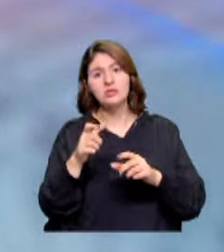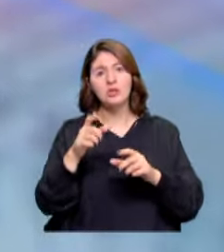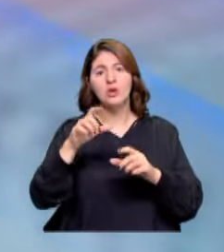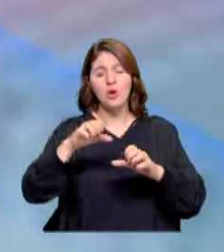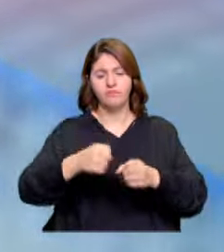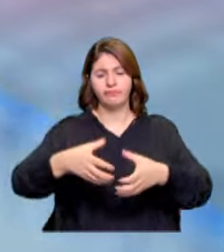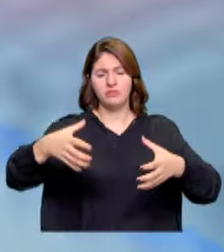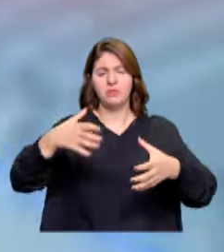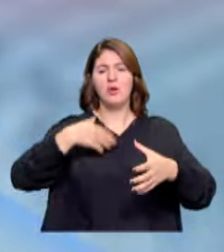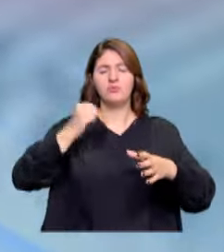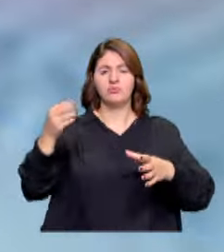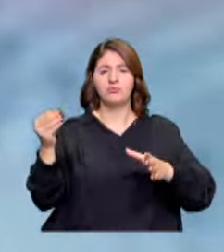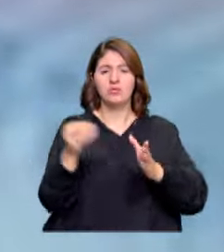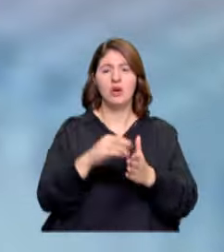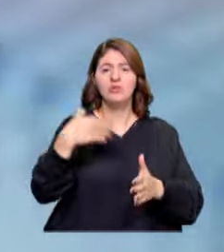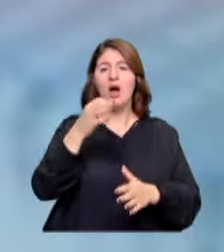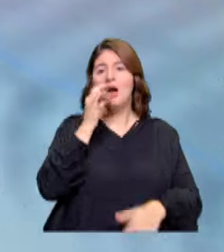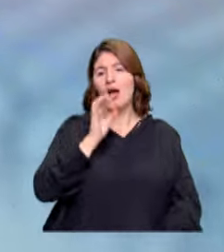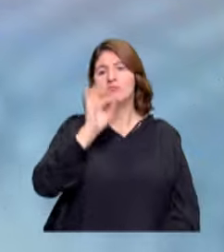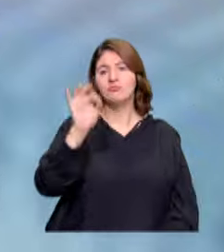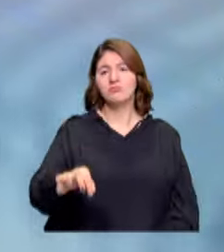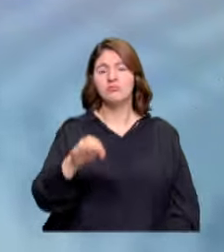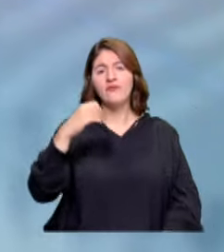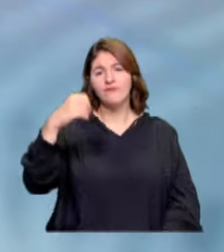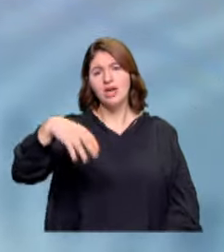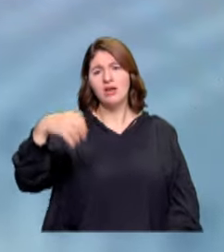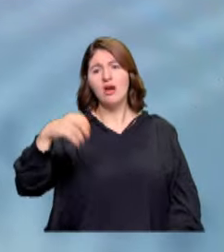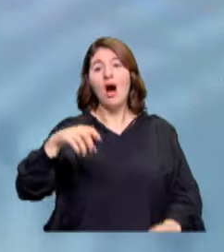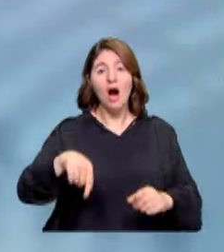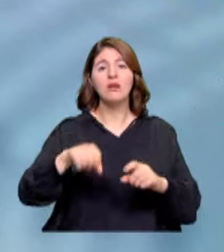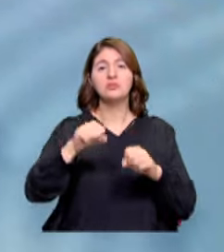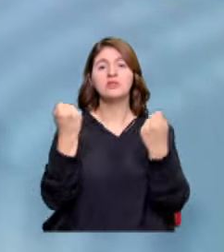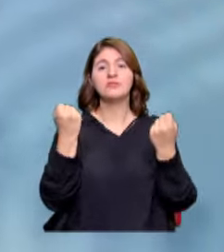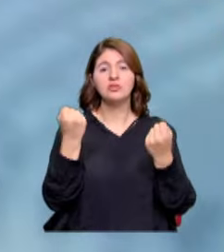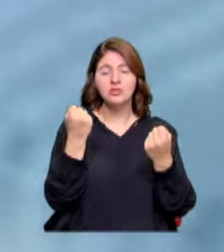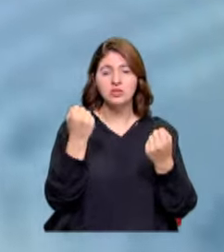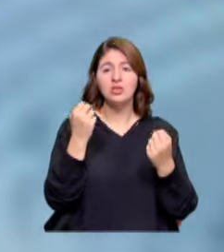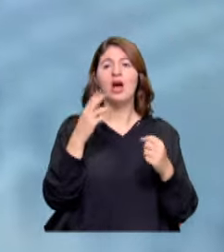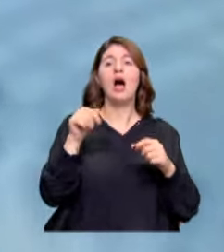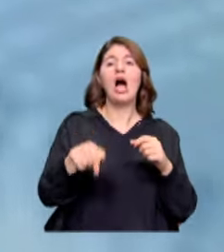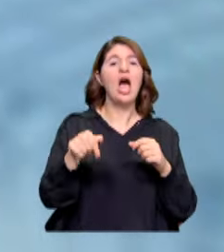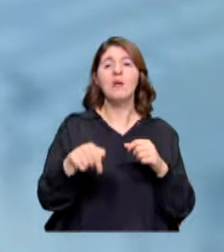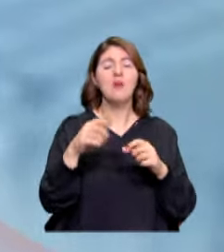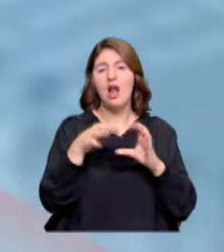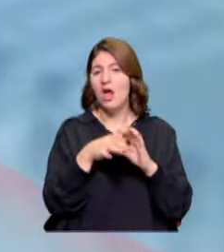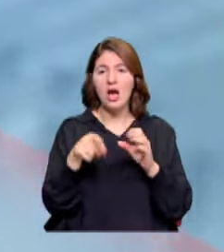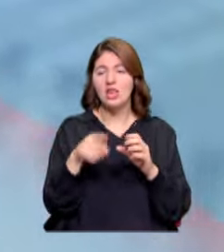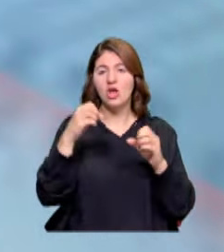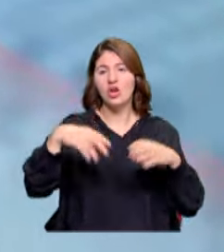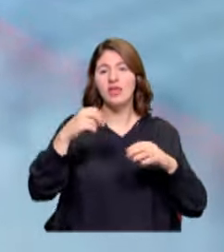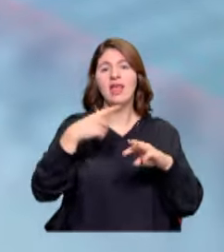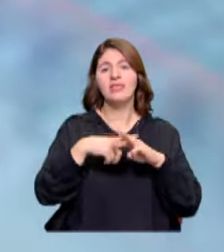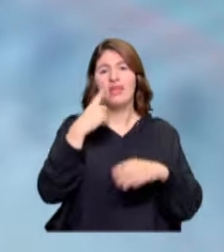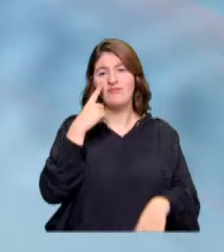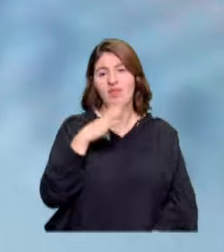buz koyduk dedi ve ertesi gün Ankara'ya gittim. Ayağımın filmini çektiler, kırık olduğu anlaşıldı. Ayağımla ilgili röntgenler